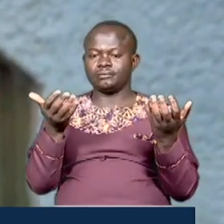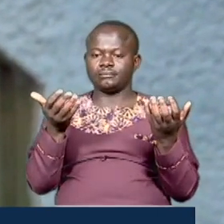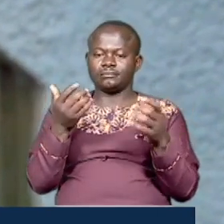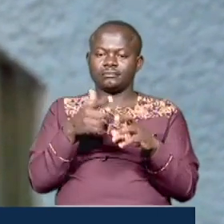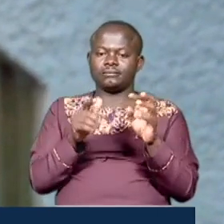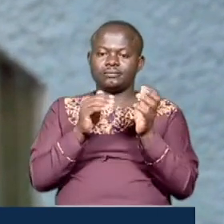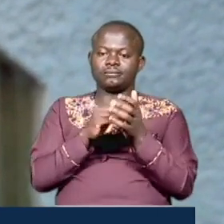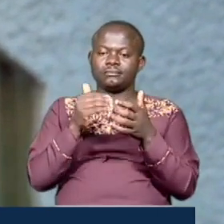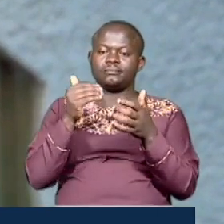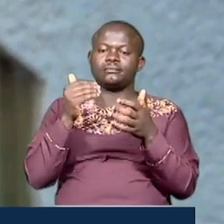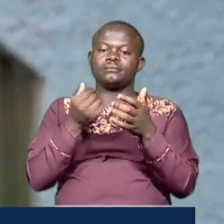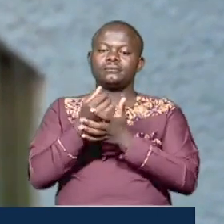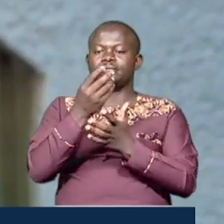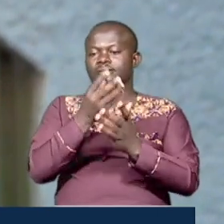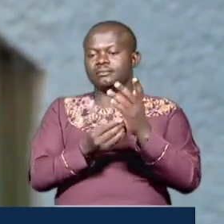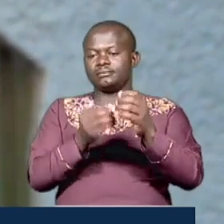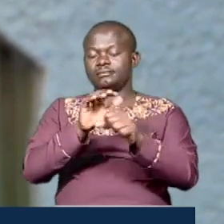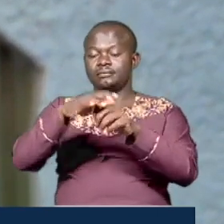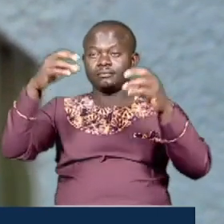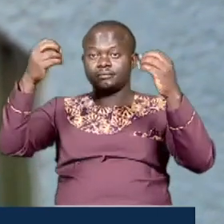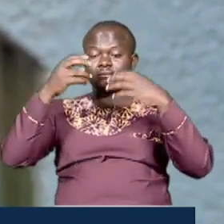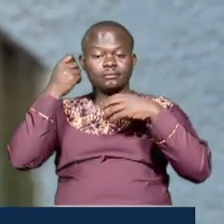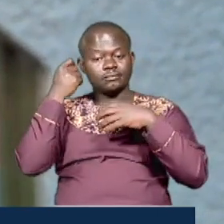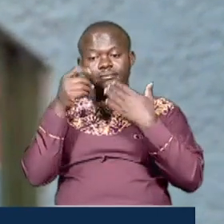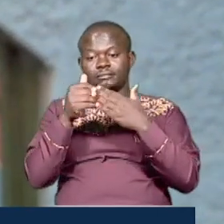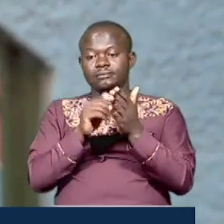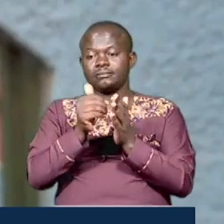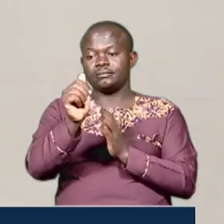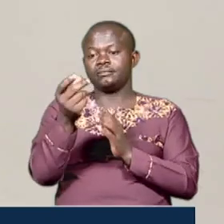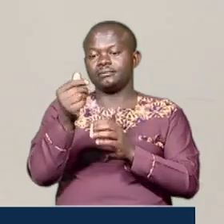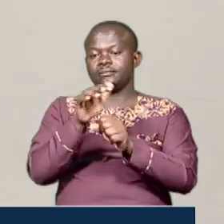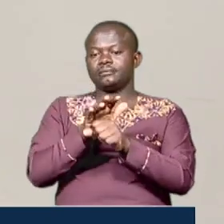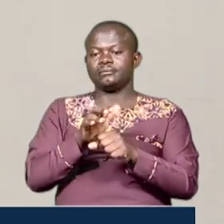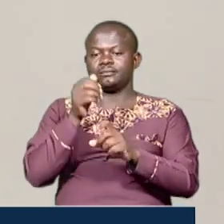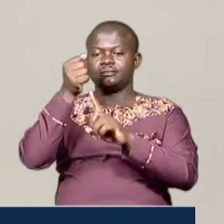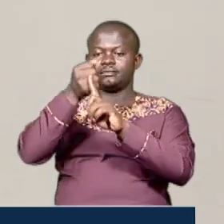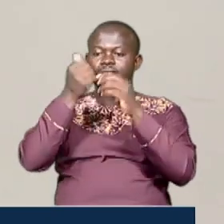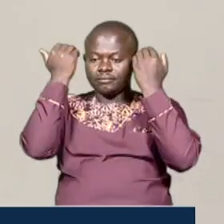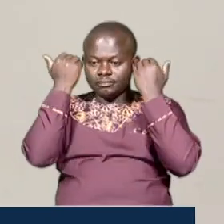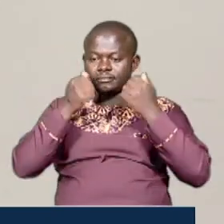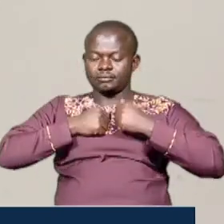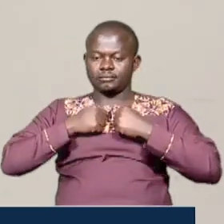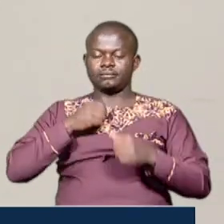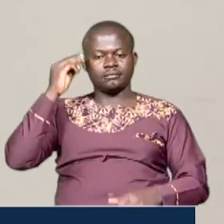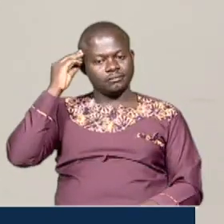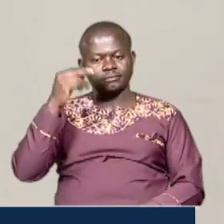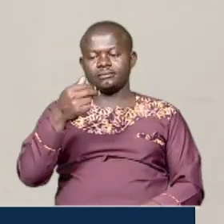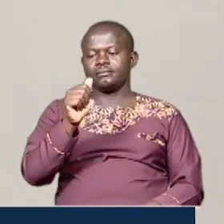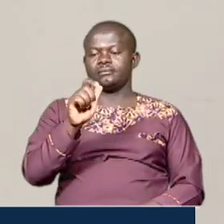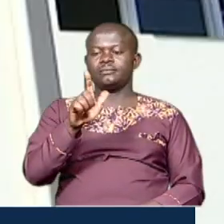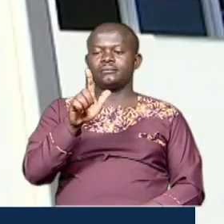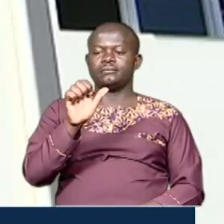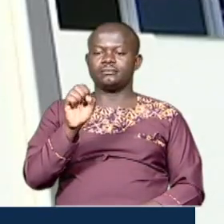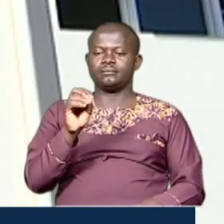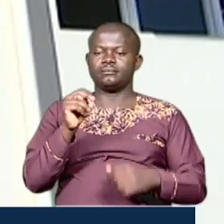ariko urumva byagiye binteza igihombo gifatika nawe urabyumva ayo mafaranga ni menshi cyane umuvugizi w'inkiko mu Rwanda Maitre Harrison Mutabazi avuga